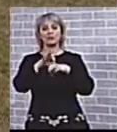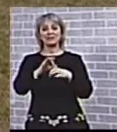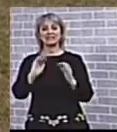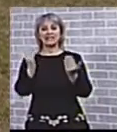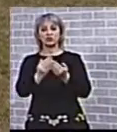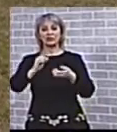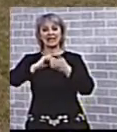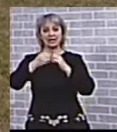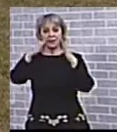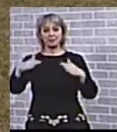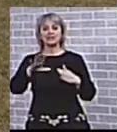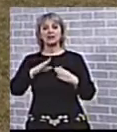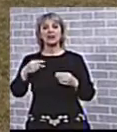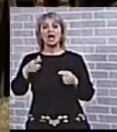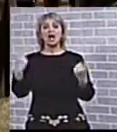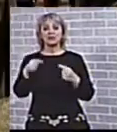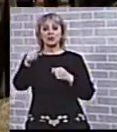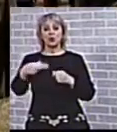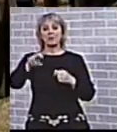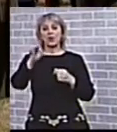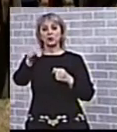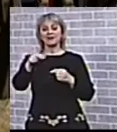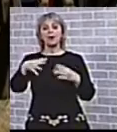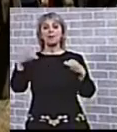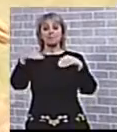осажденной крепости. Был рядовым пехотного полка.